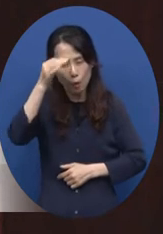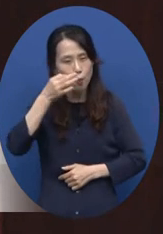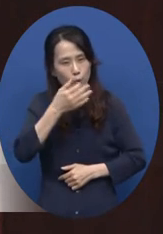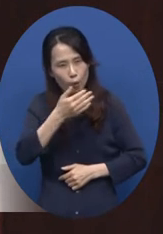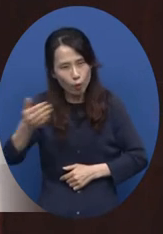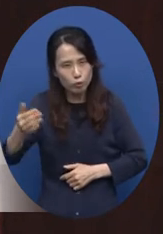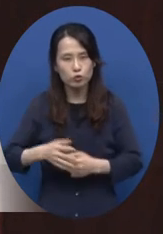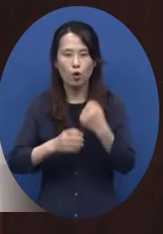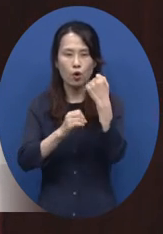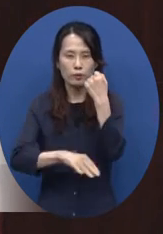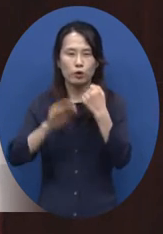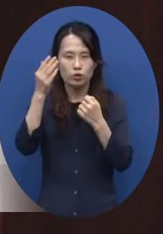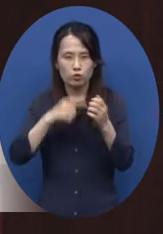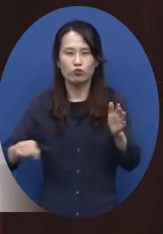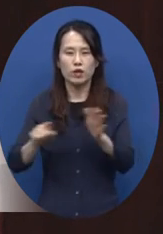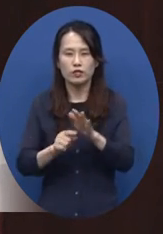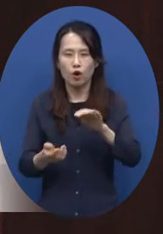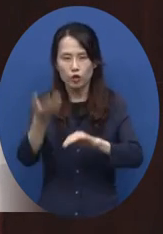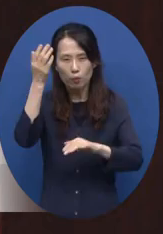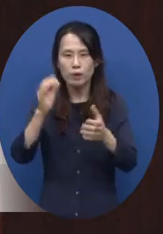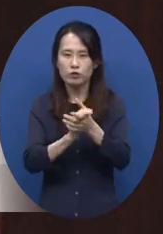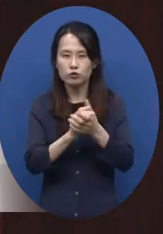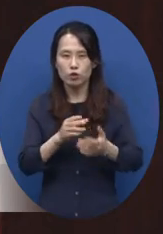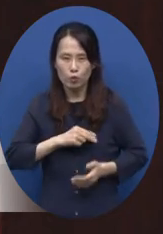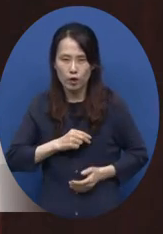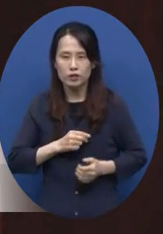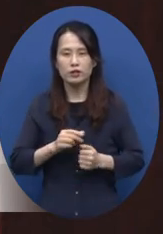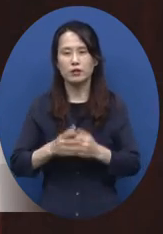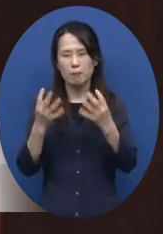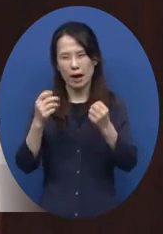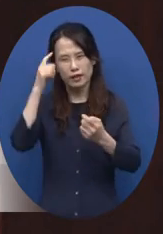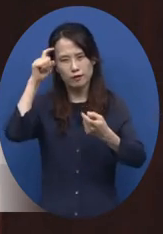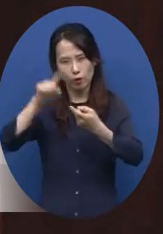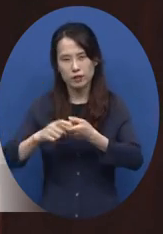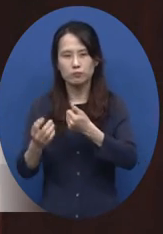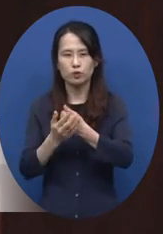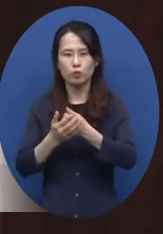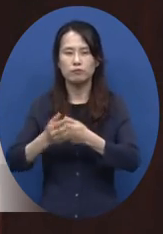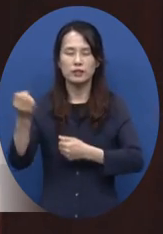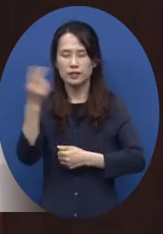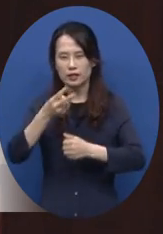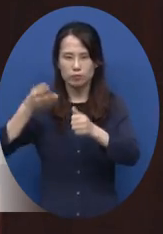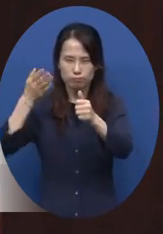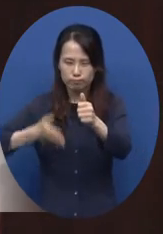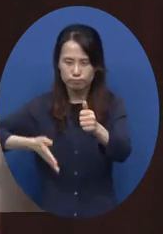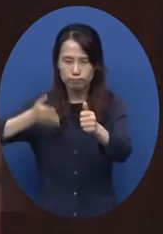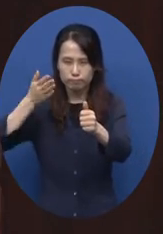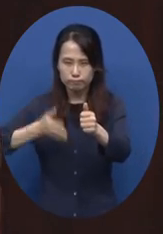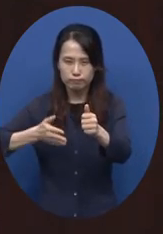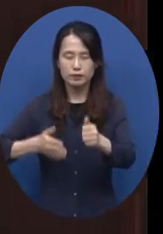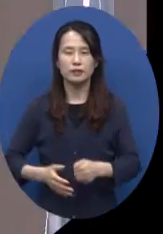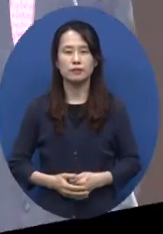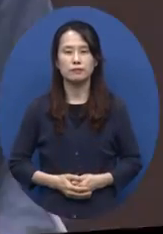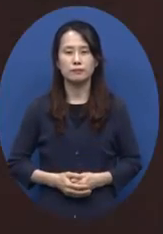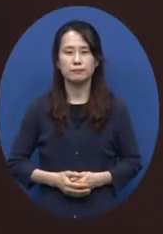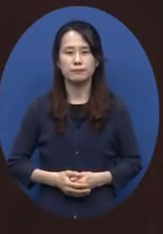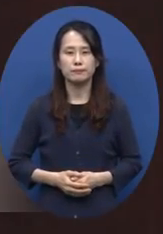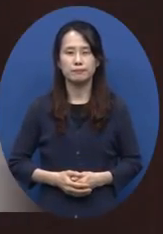동력이 될 수 있도록 선배 동료 원죄가 집행부에 많은 관심과 협조를 다시 한번 간곡히 부탁드립니다